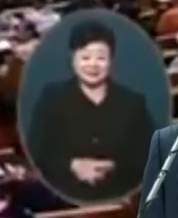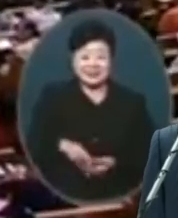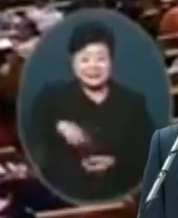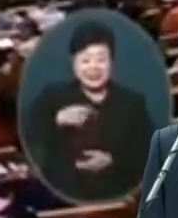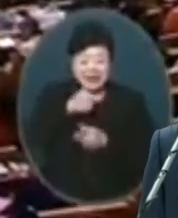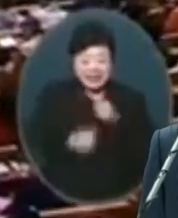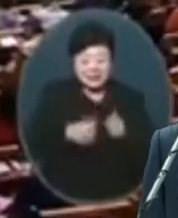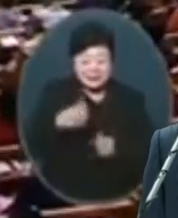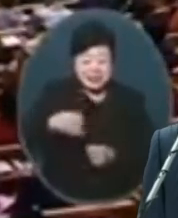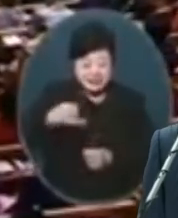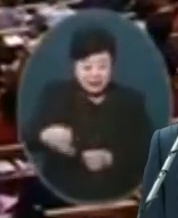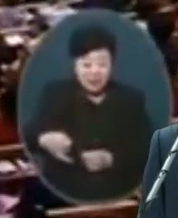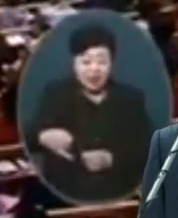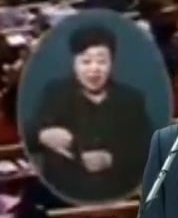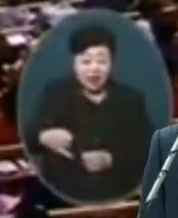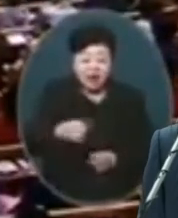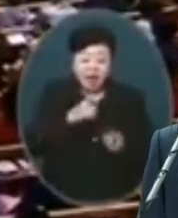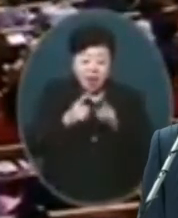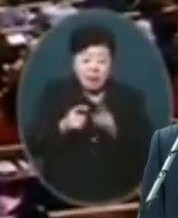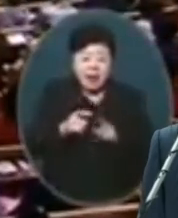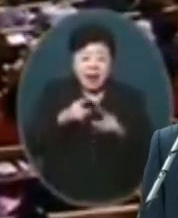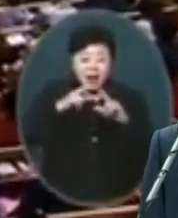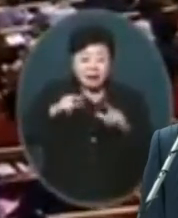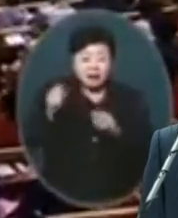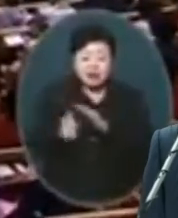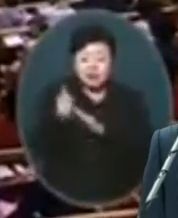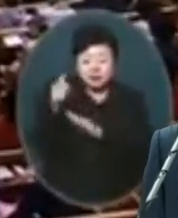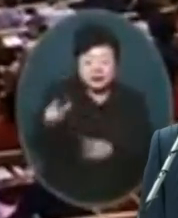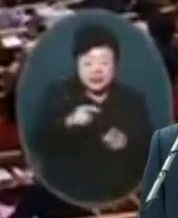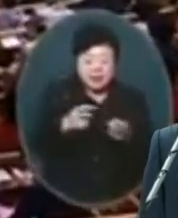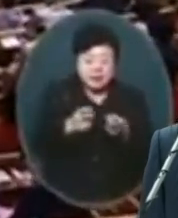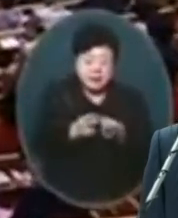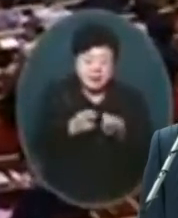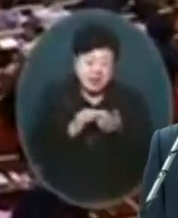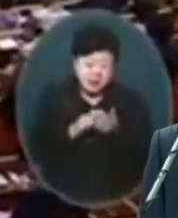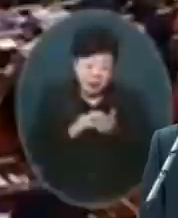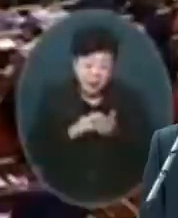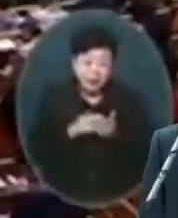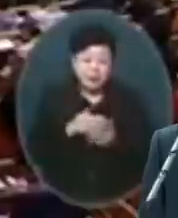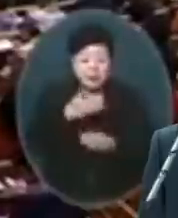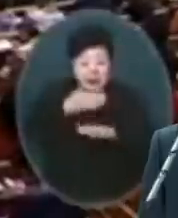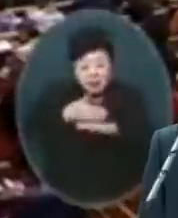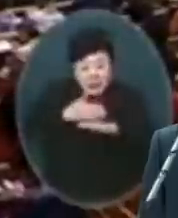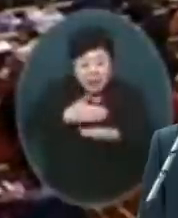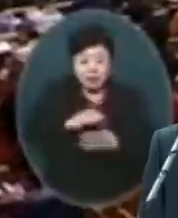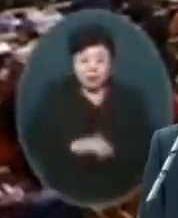자기가 하나님의 자녀임을 아는 것이 성공적인 삶의 비결이라는 것을 강조하는 말입니다.